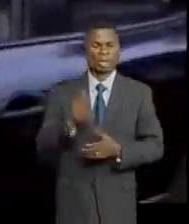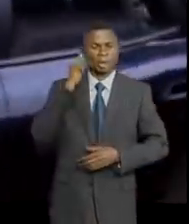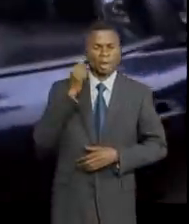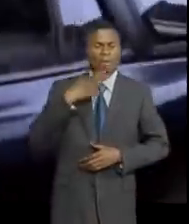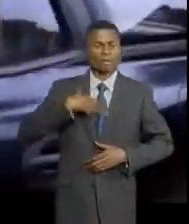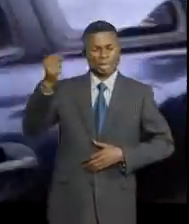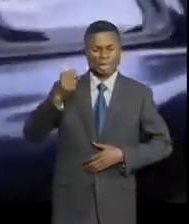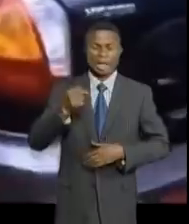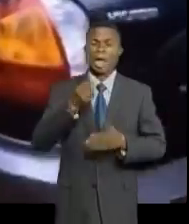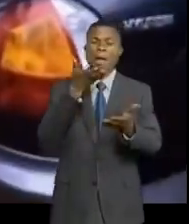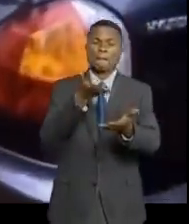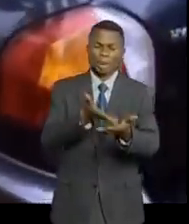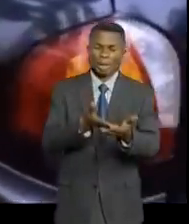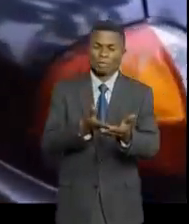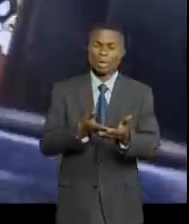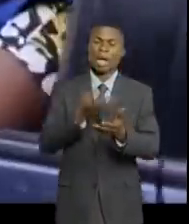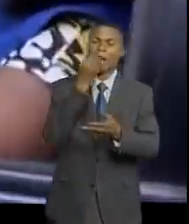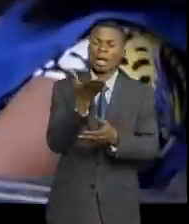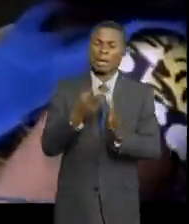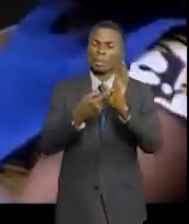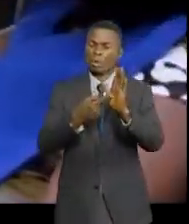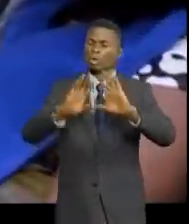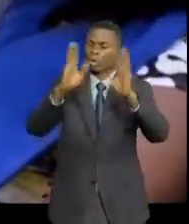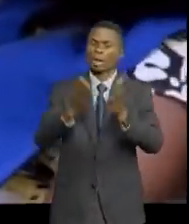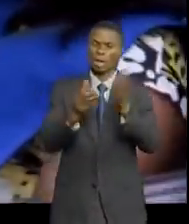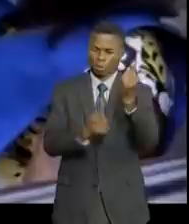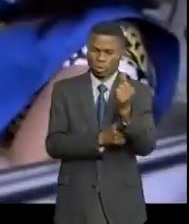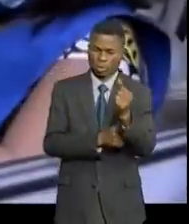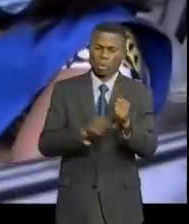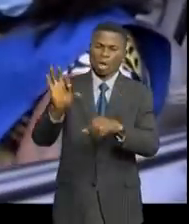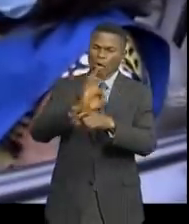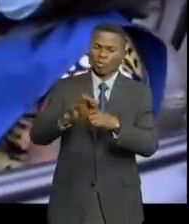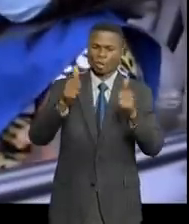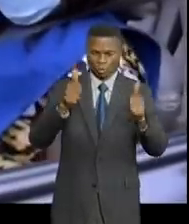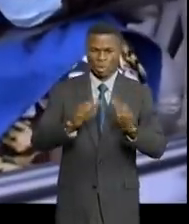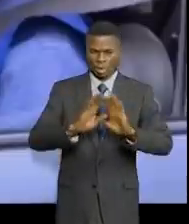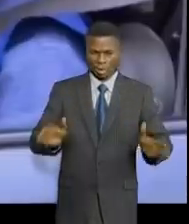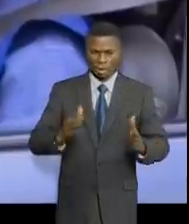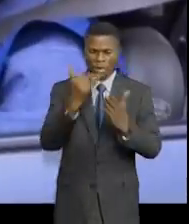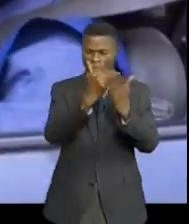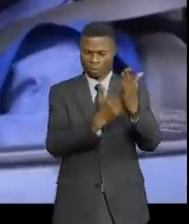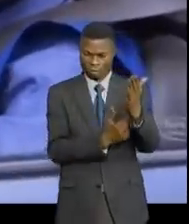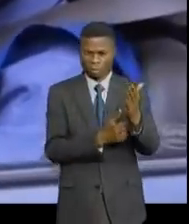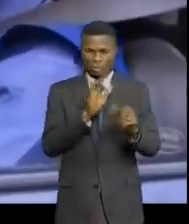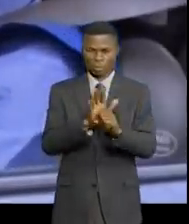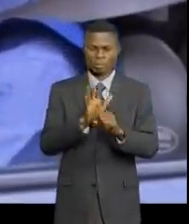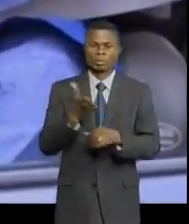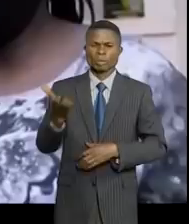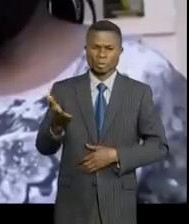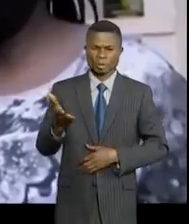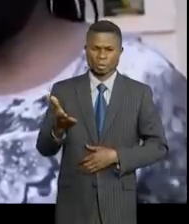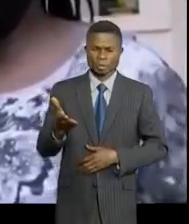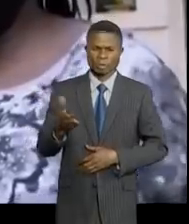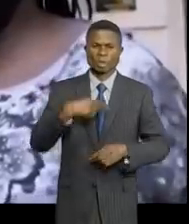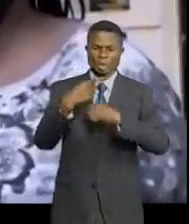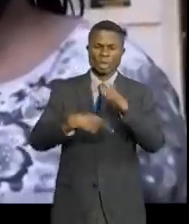tenante quelques démonstrations afin de prouver à l'assistance ce dont ils sont désormais capables. La ministre et le chef du bureau ont lancé